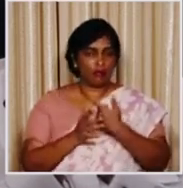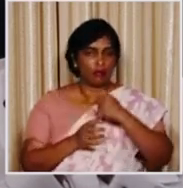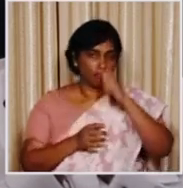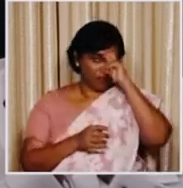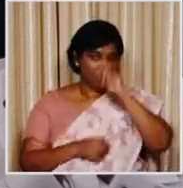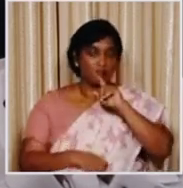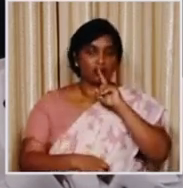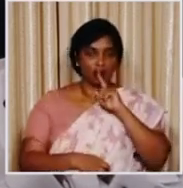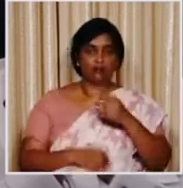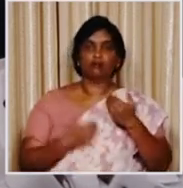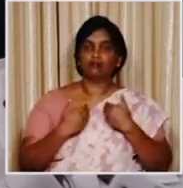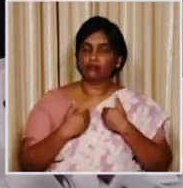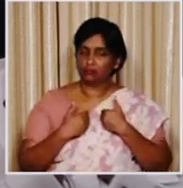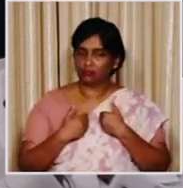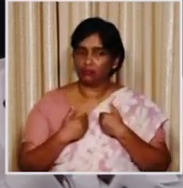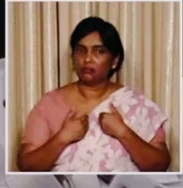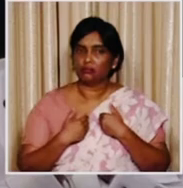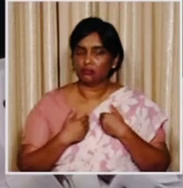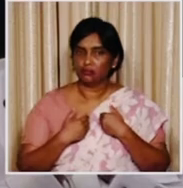කියනවා මේක අපිටත්